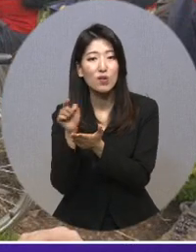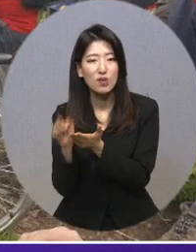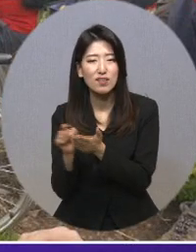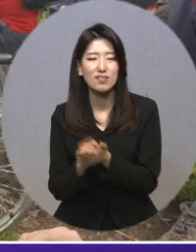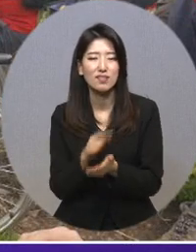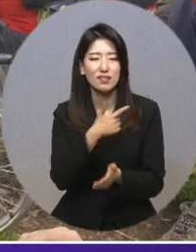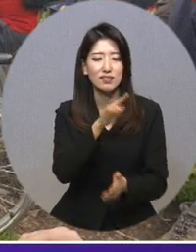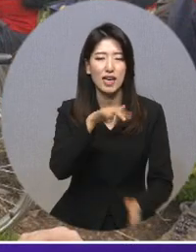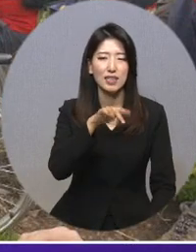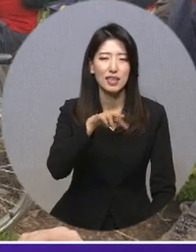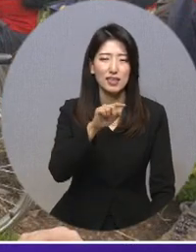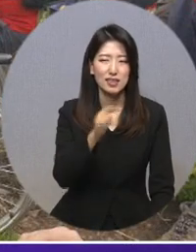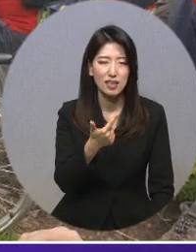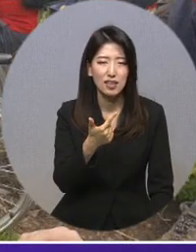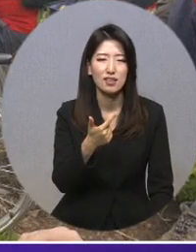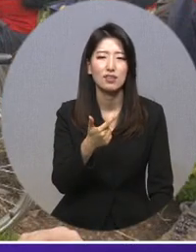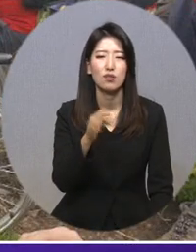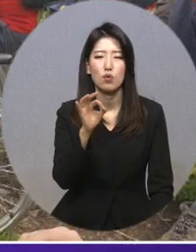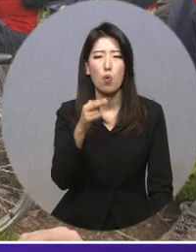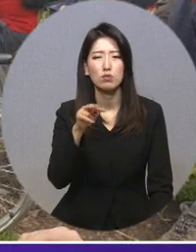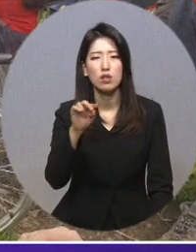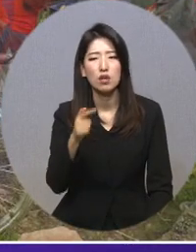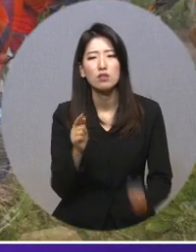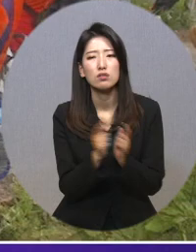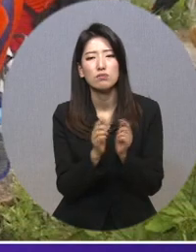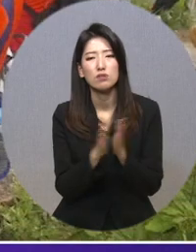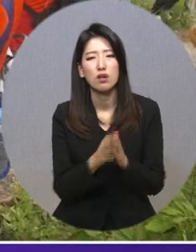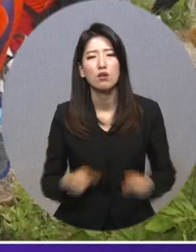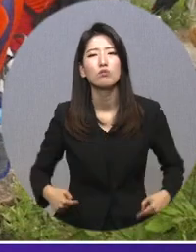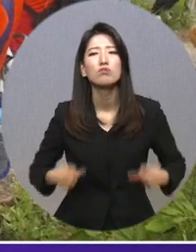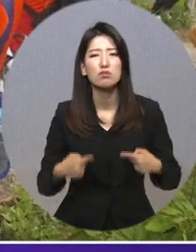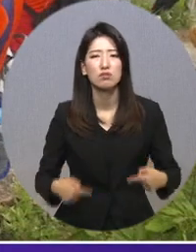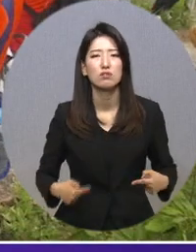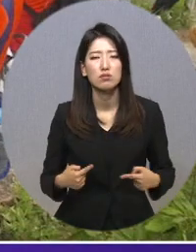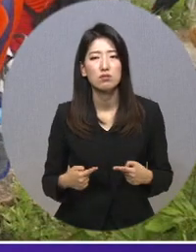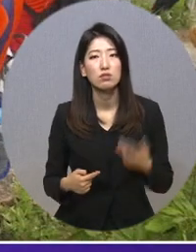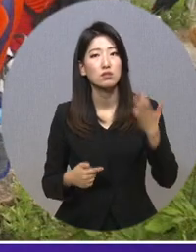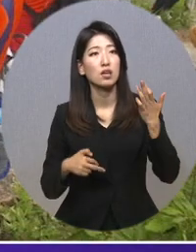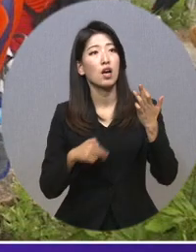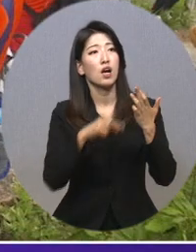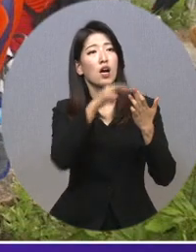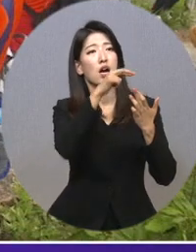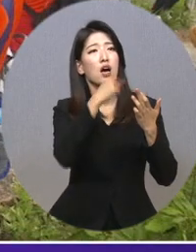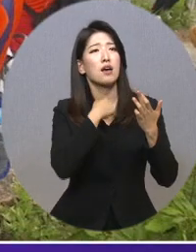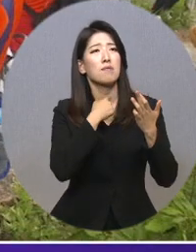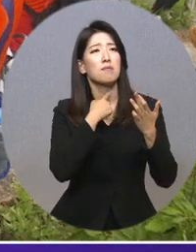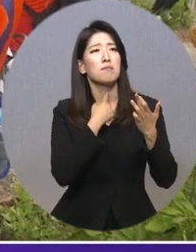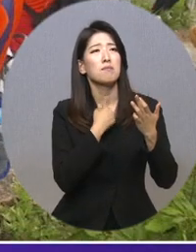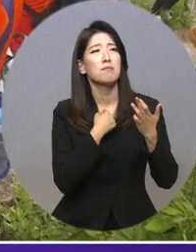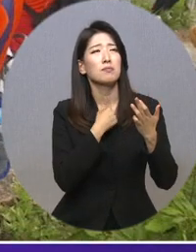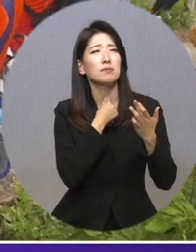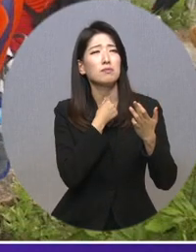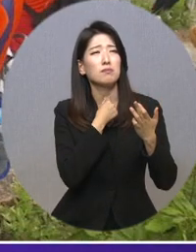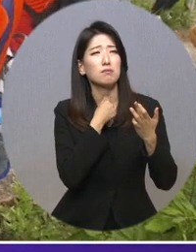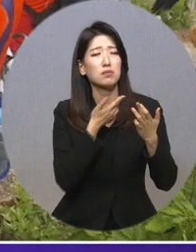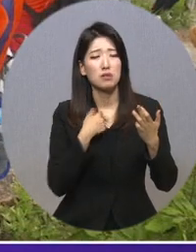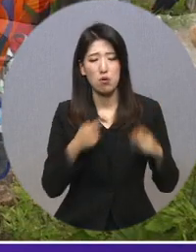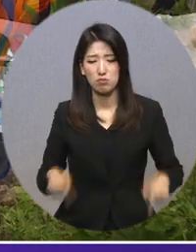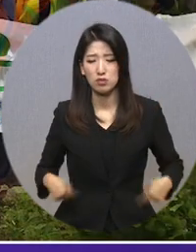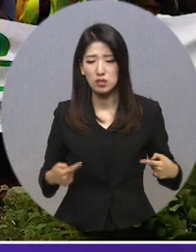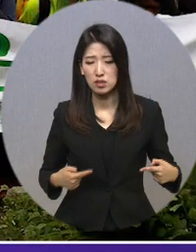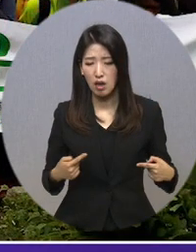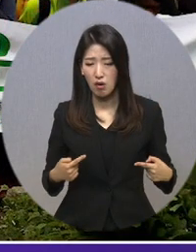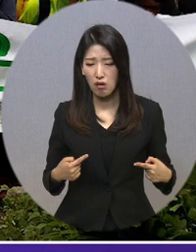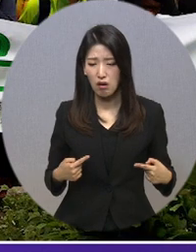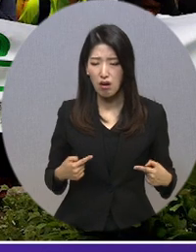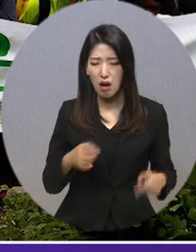내장산도 올라갔고 왜냐하면 장애인들은 그 산 정상에 올라가 보시거든요. 근데 본인 혼자 못 가잖아요. 네,